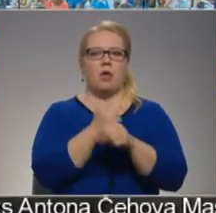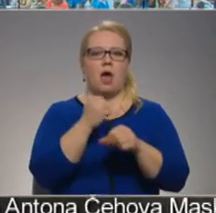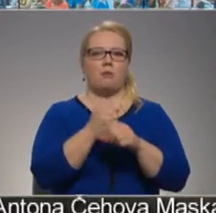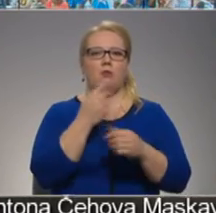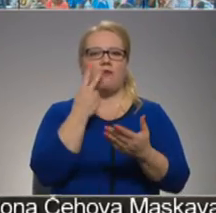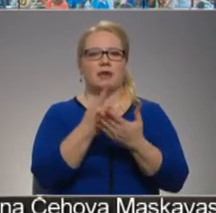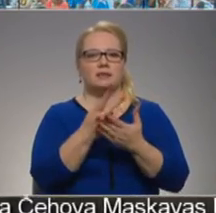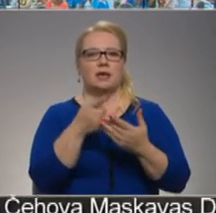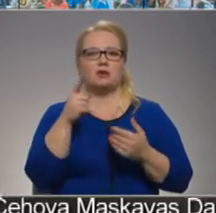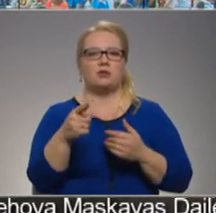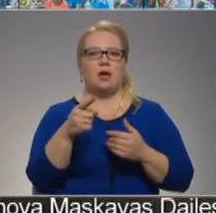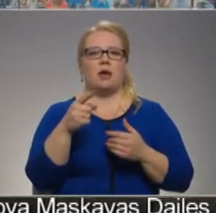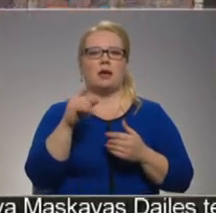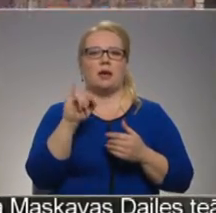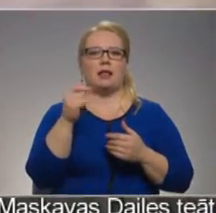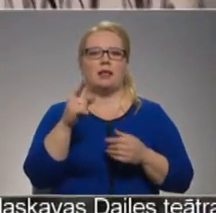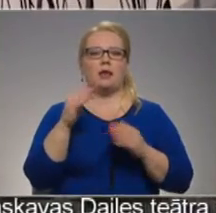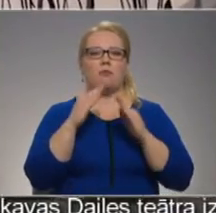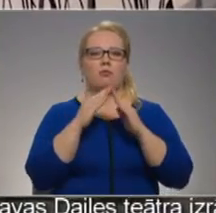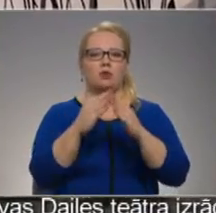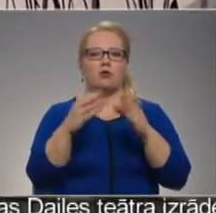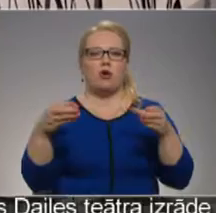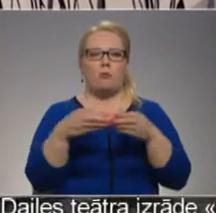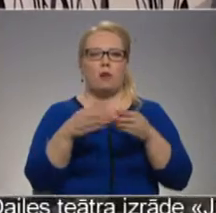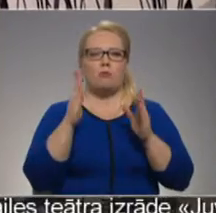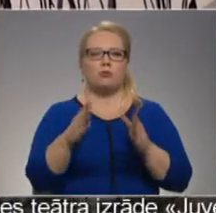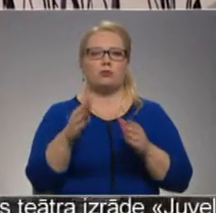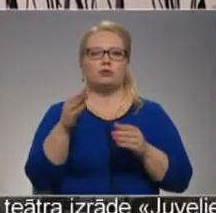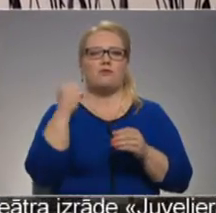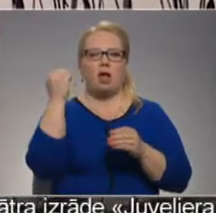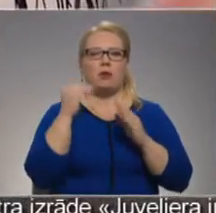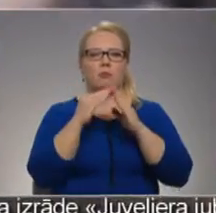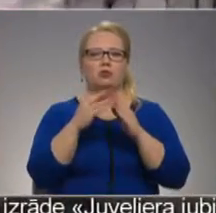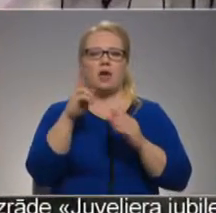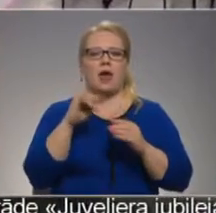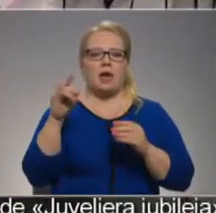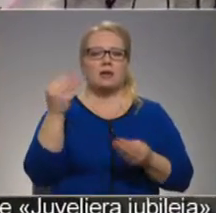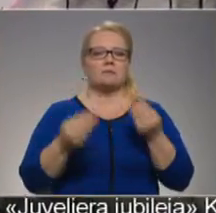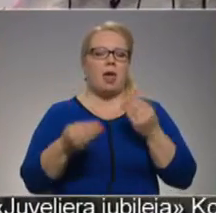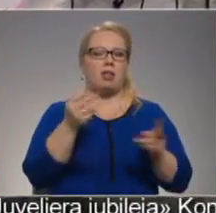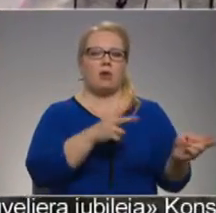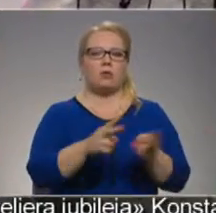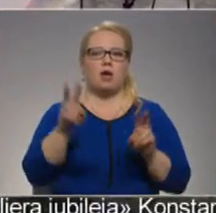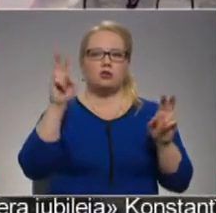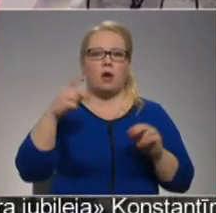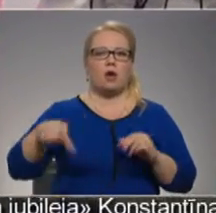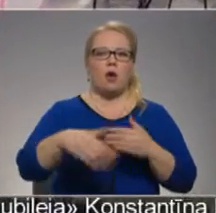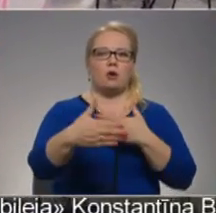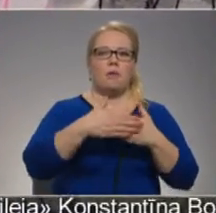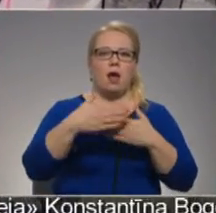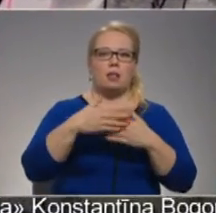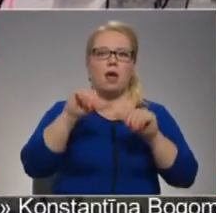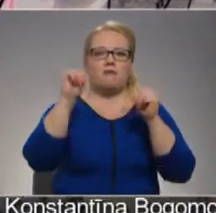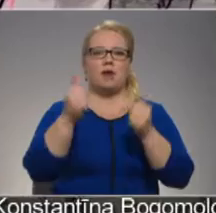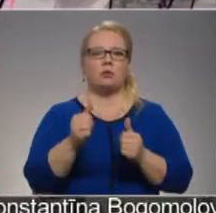Iļģi muižas kompleksa Laidarā Valmiera muižā uzvedīs Raiņa spēlēju dansoju. Gaumielā pie stāvajiem krastiem komponists Kristaps Petersons veidos